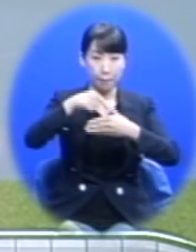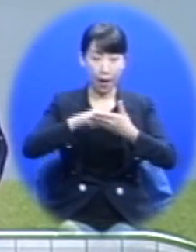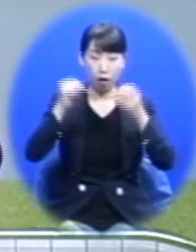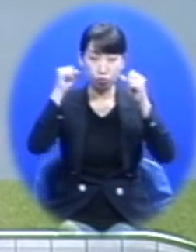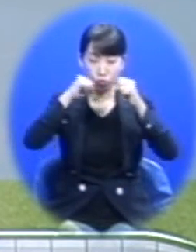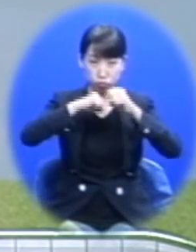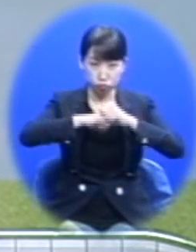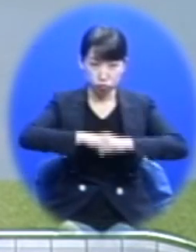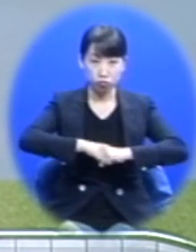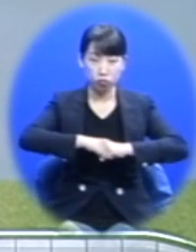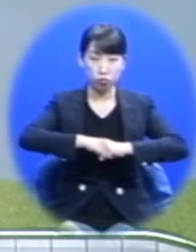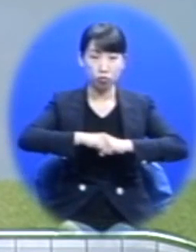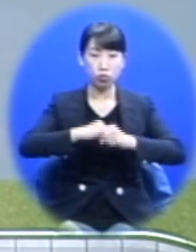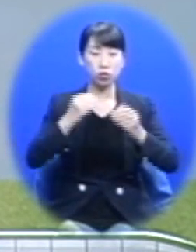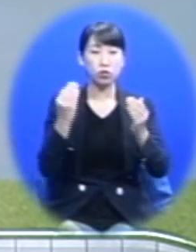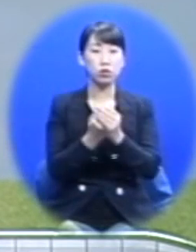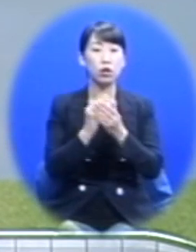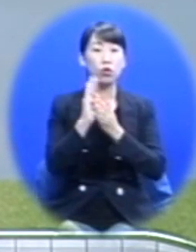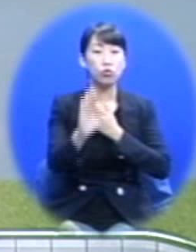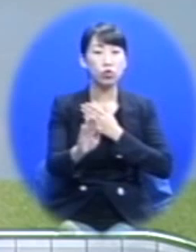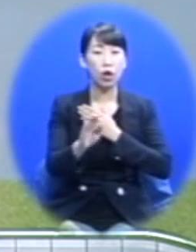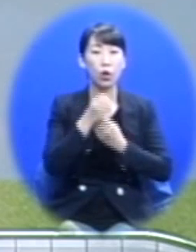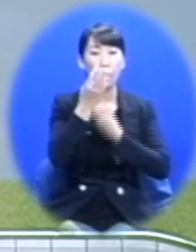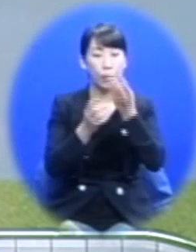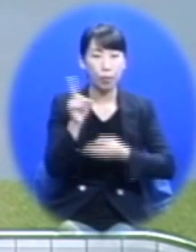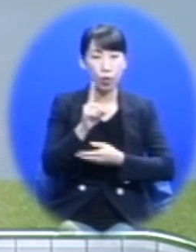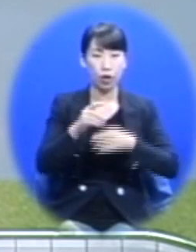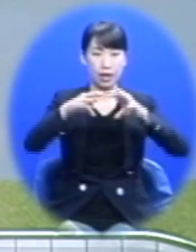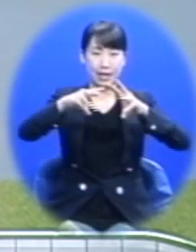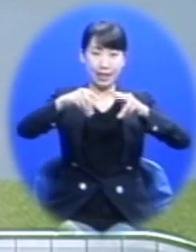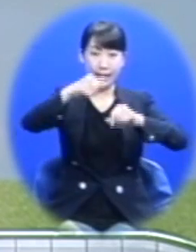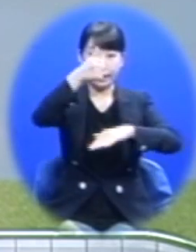나니까 그가 이렇게 고백합니다. 땅끝에서 주님을 부릅니다.